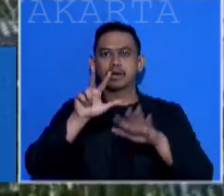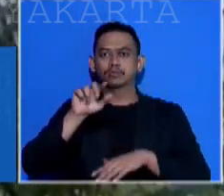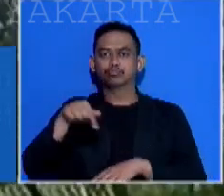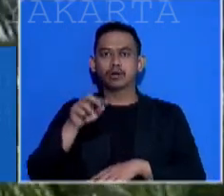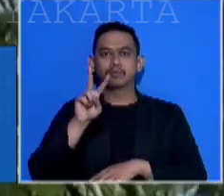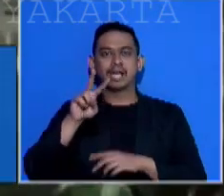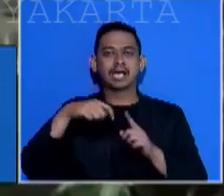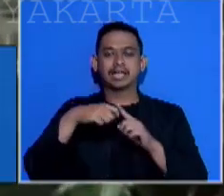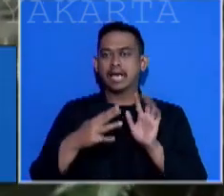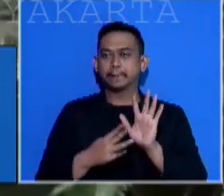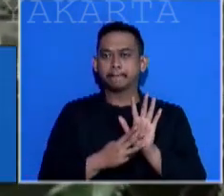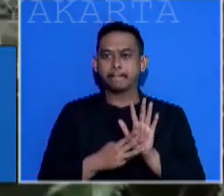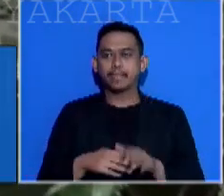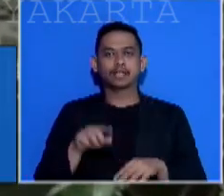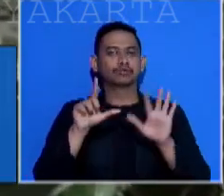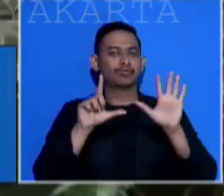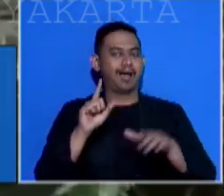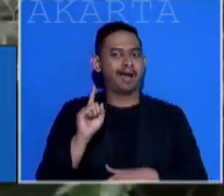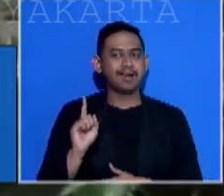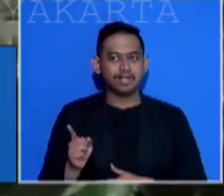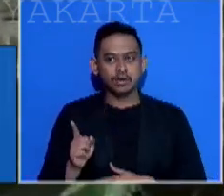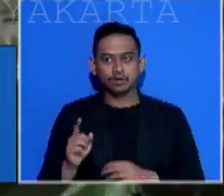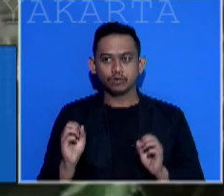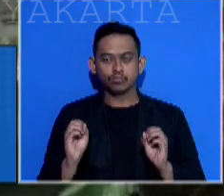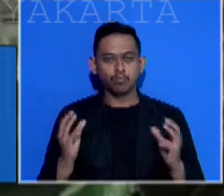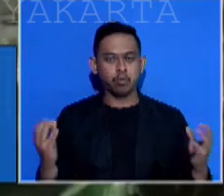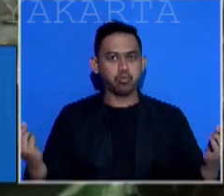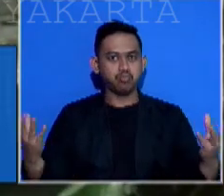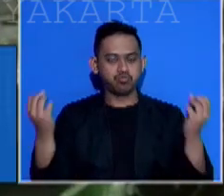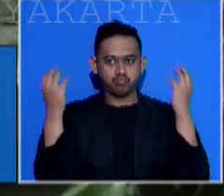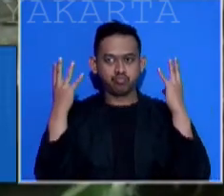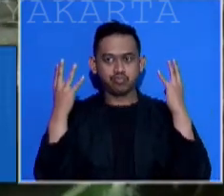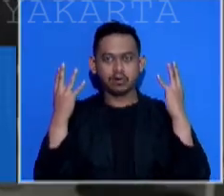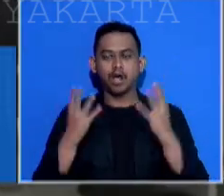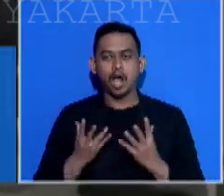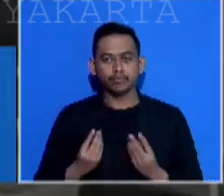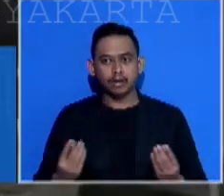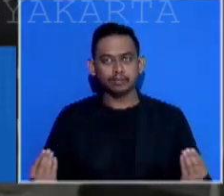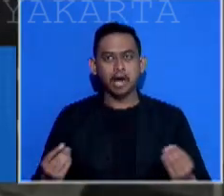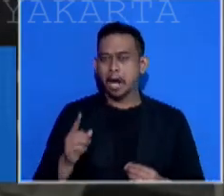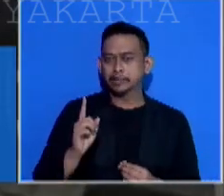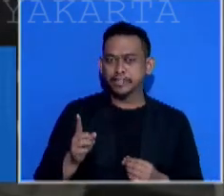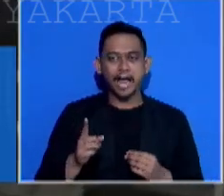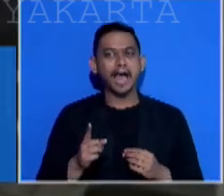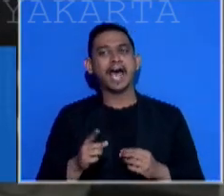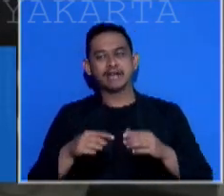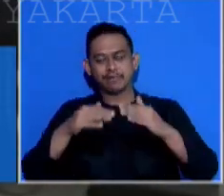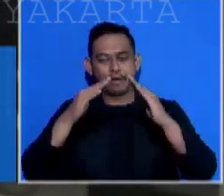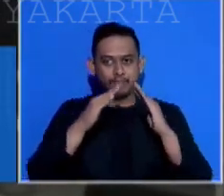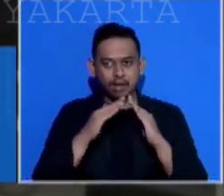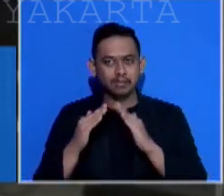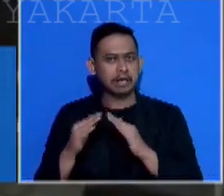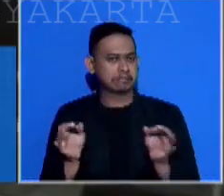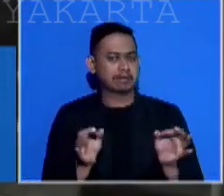oleh pemerintah daerah yakni di area atau sawah serta di tengah pemukiman warga kepala pelaksana BPBD kabupaten